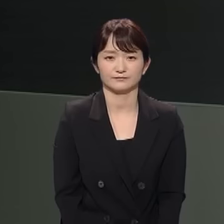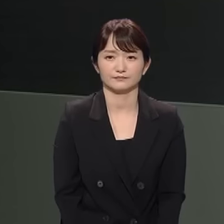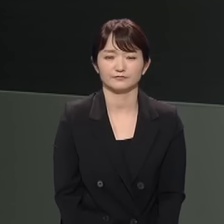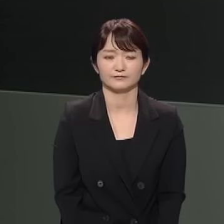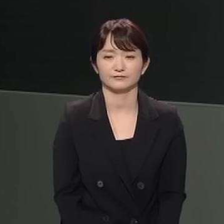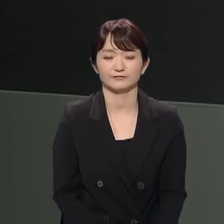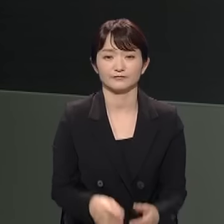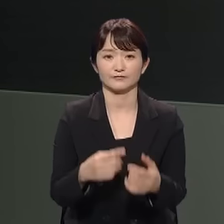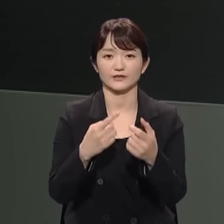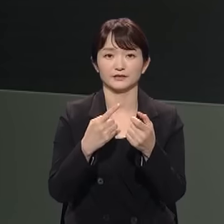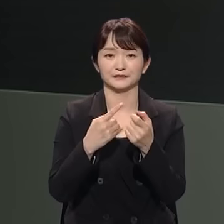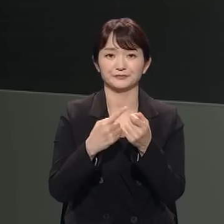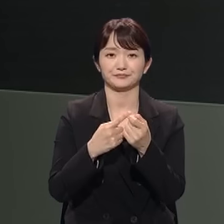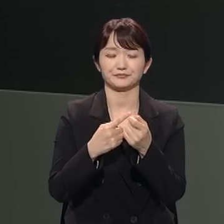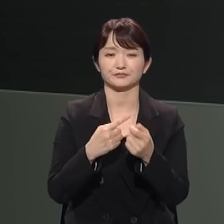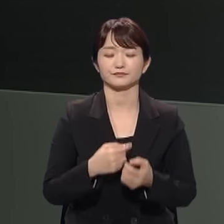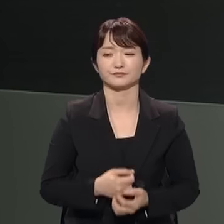첫 번째 달려보죠.